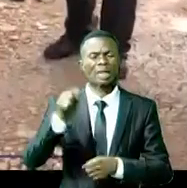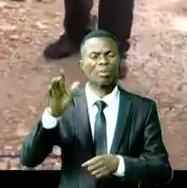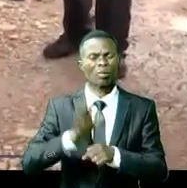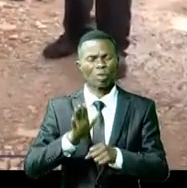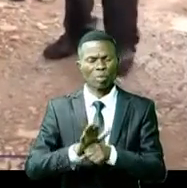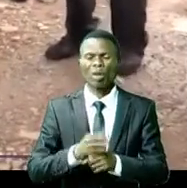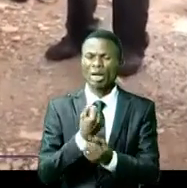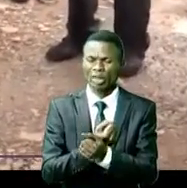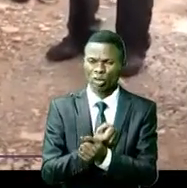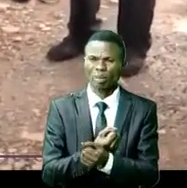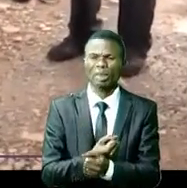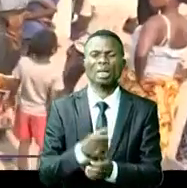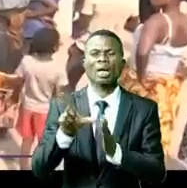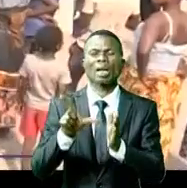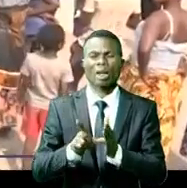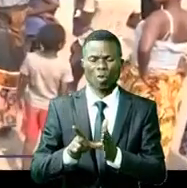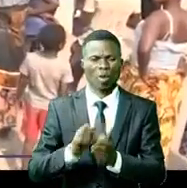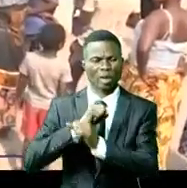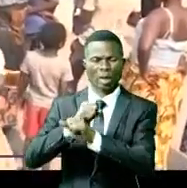principes environnementaux.